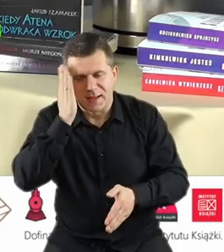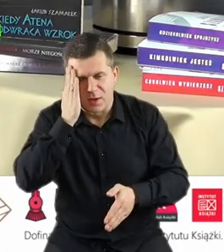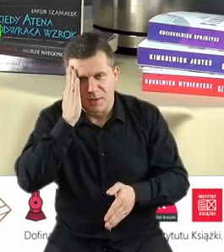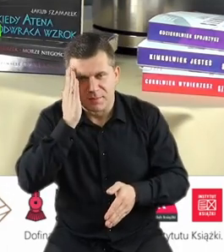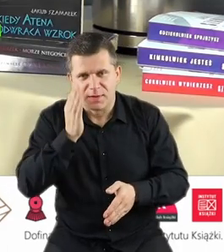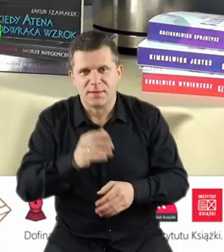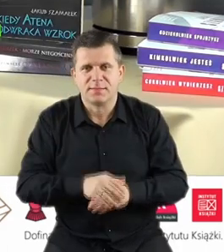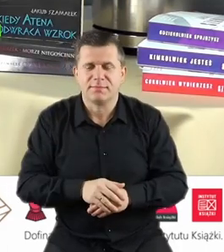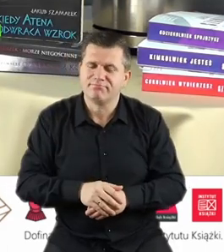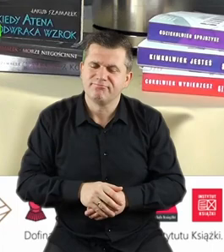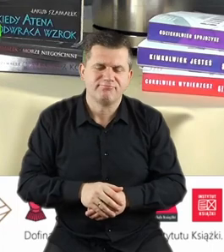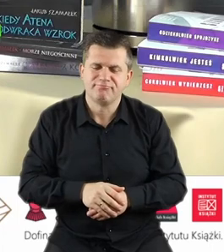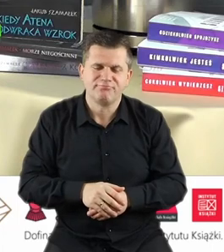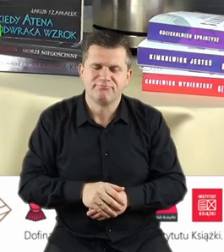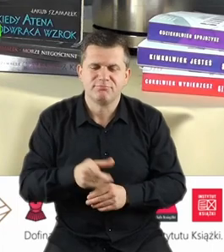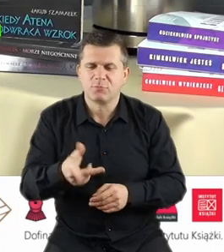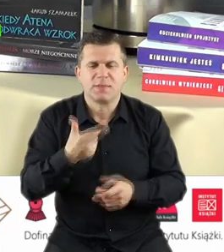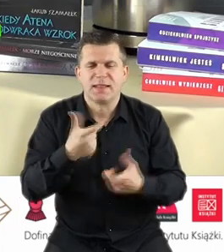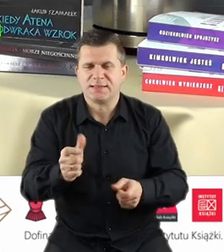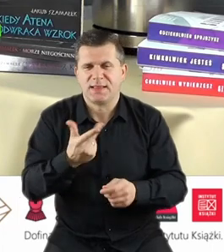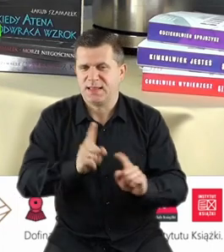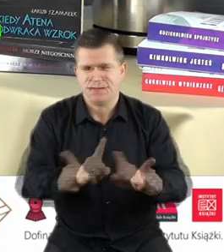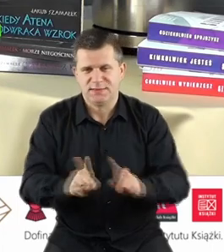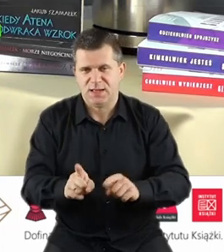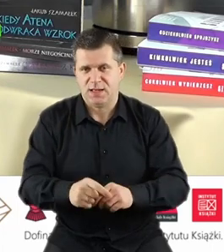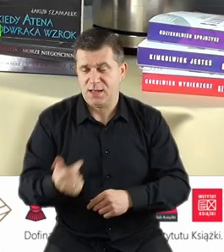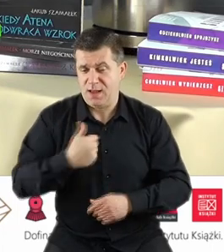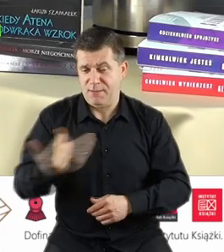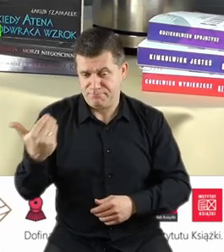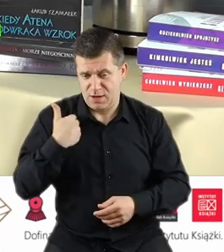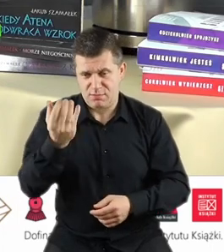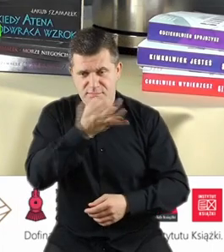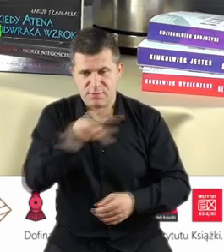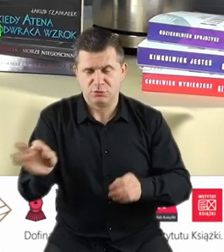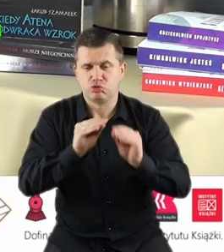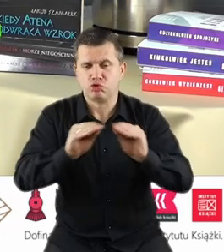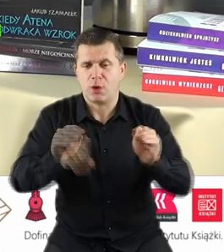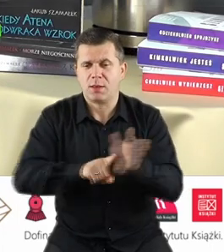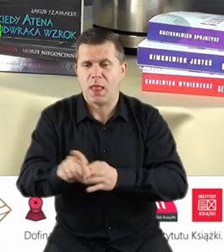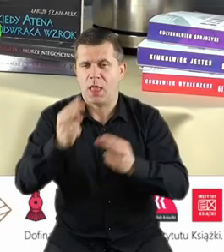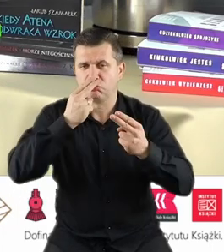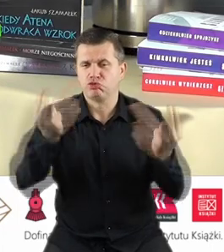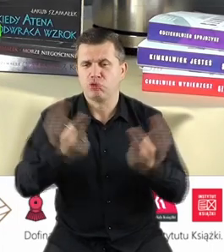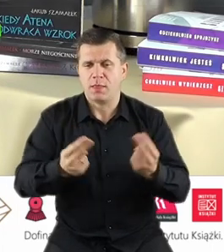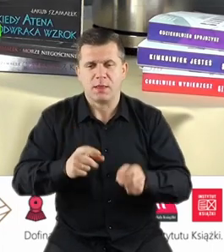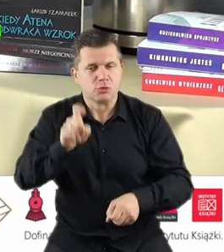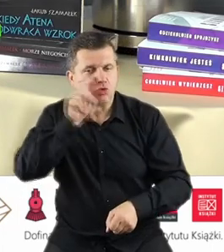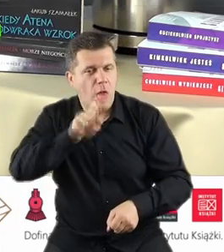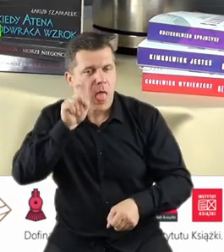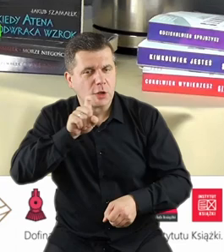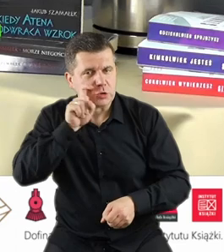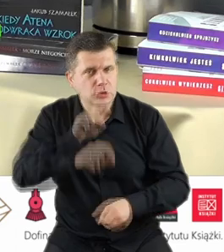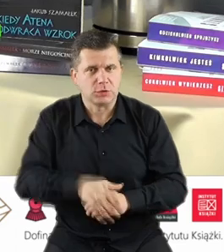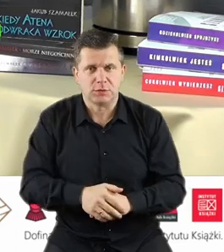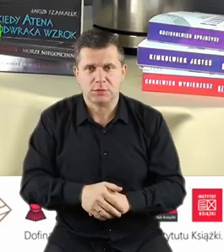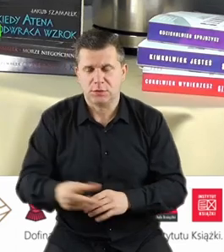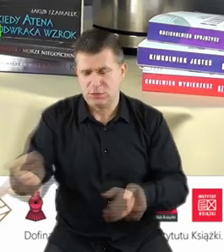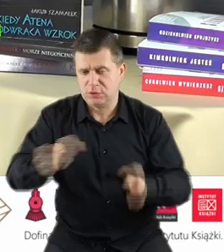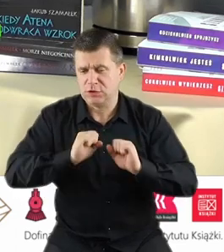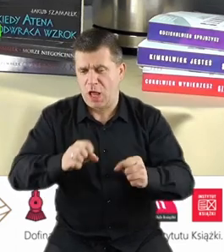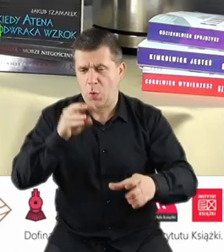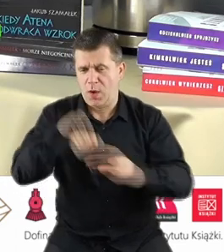jest niestety nic nie znaczy. Ja byłem Wzoryczne. na takim szkoleniu dla dziennikarzy śledczych, którzy działają w